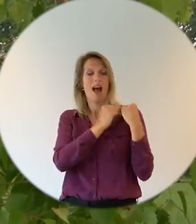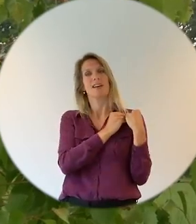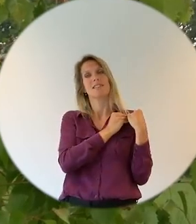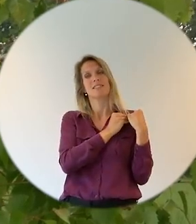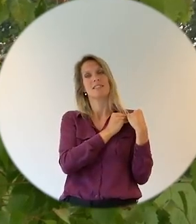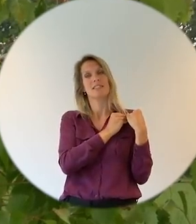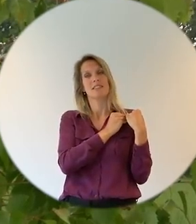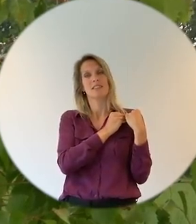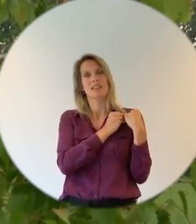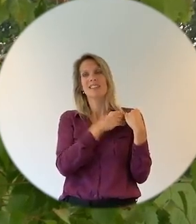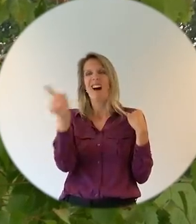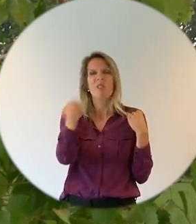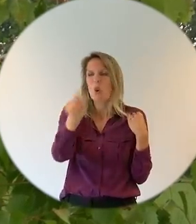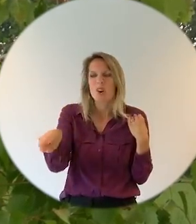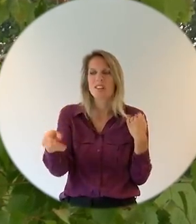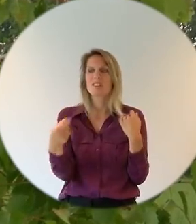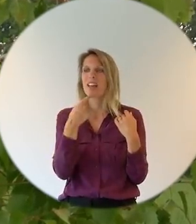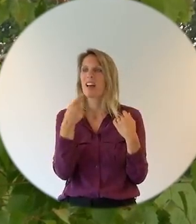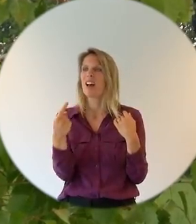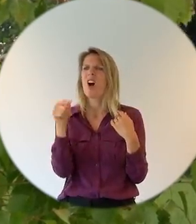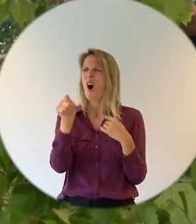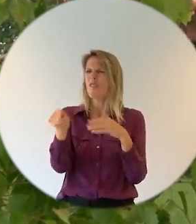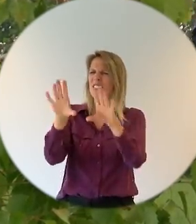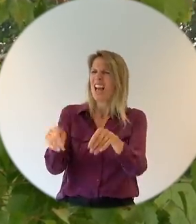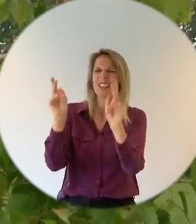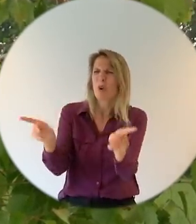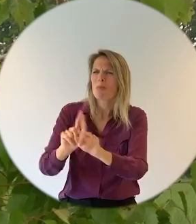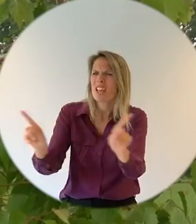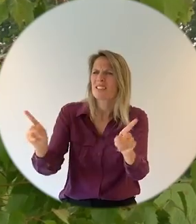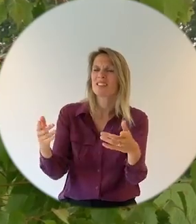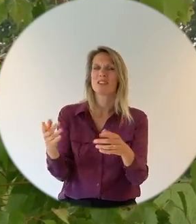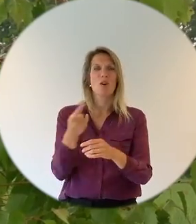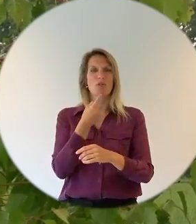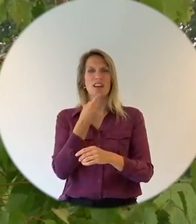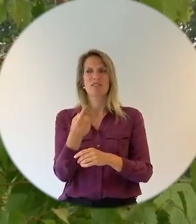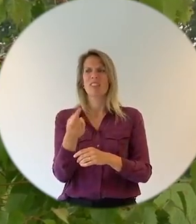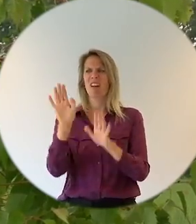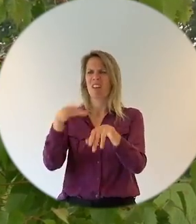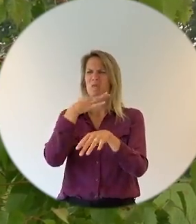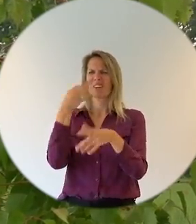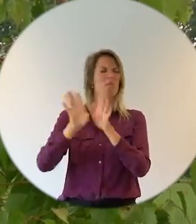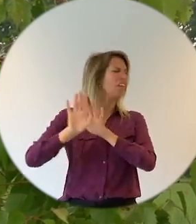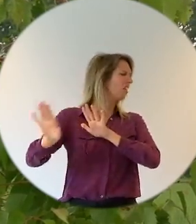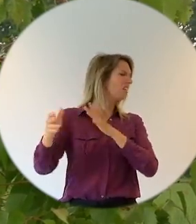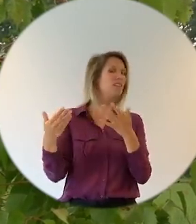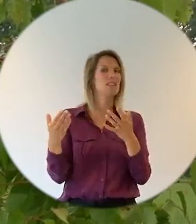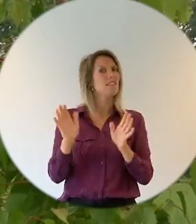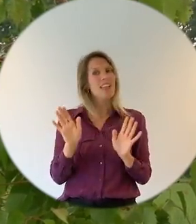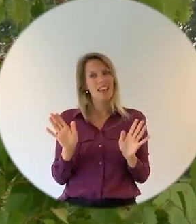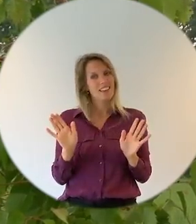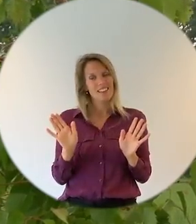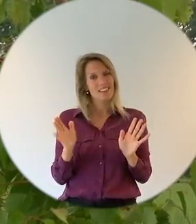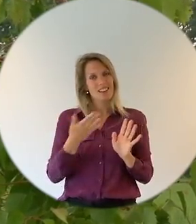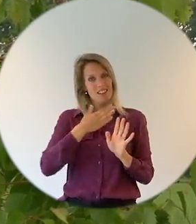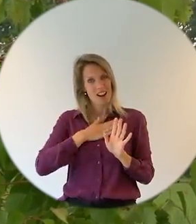niet afkeuren, je moet niet gaan roepen dat daar helemaal niks van klopt, je moet niet gaan roepen van en dan hoef ik je niet meer. De lasten van